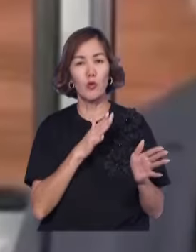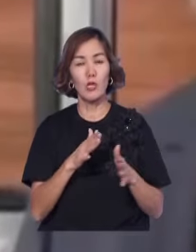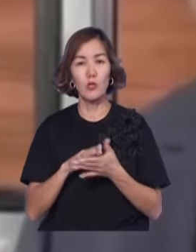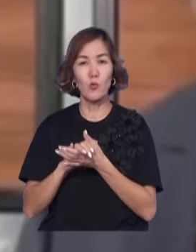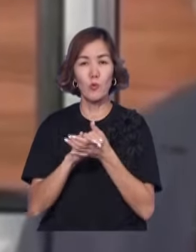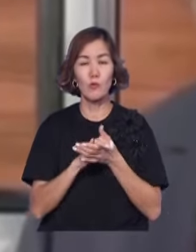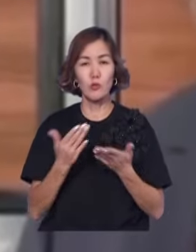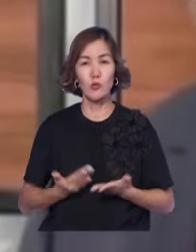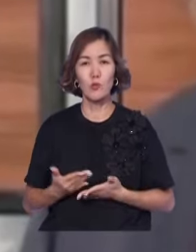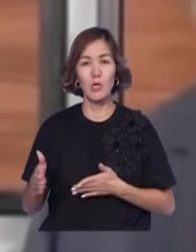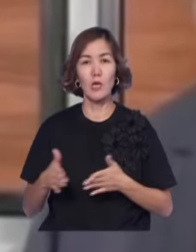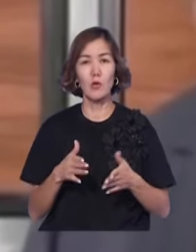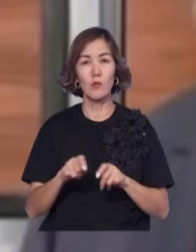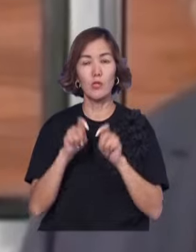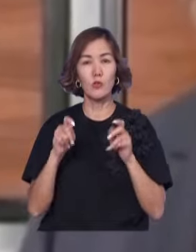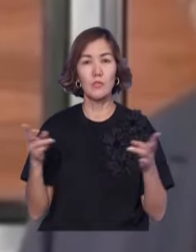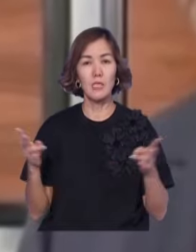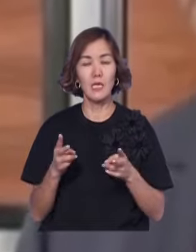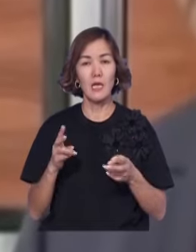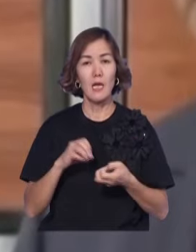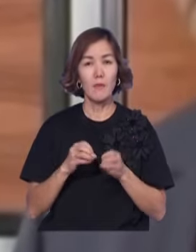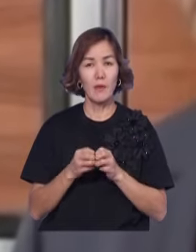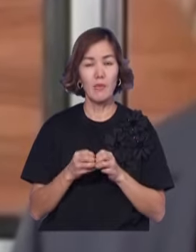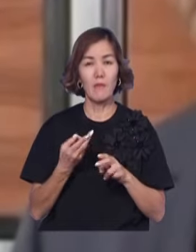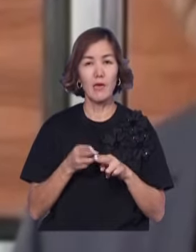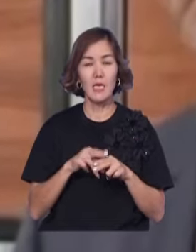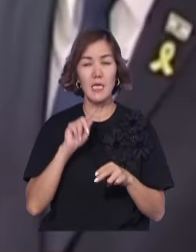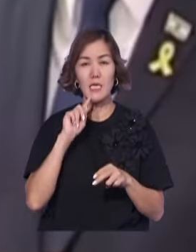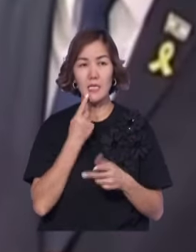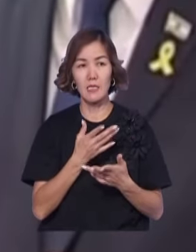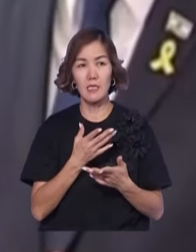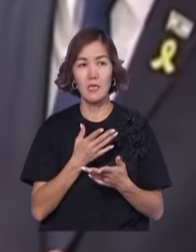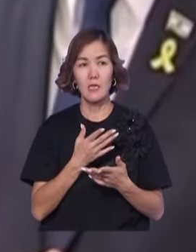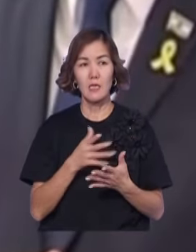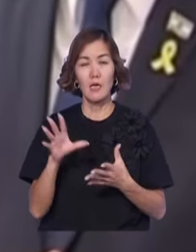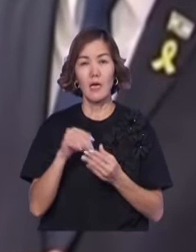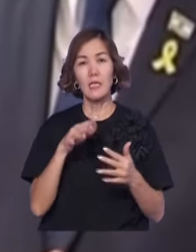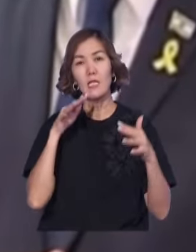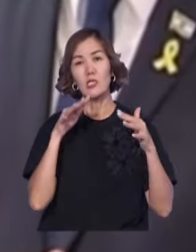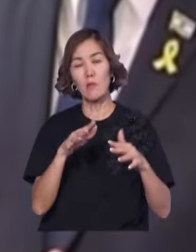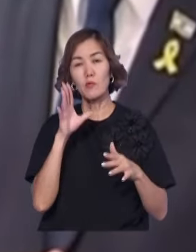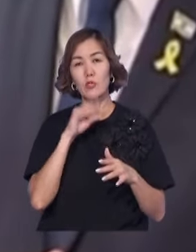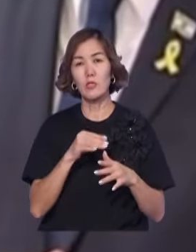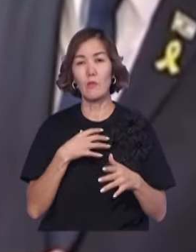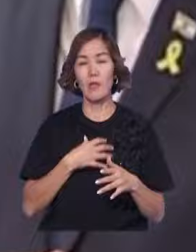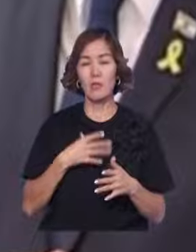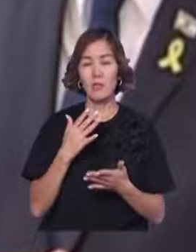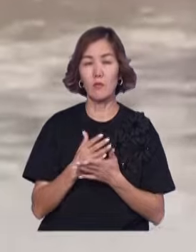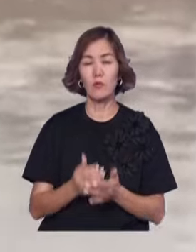жол ашуымыз керек. Жағдай шиеленісіп тұр. Израильге Иран мен Хезбола тарапынан шабуыл жасалу мүмкіндігі де бізді алаңдатып